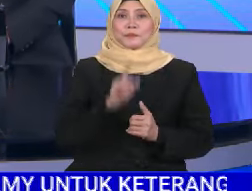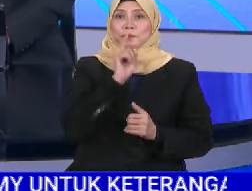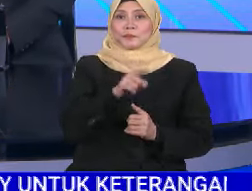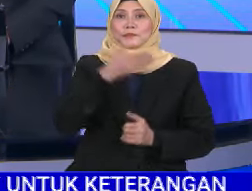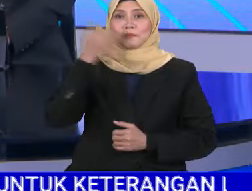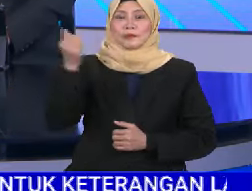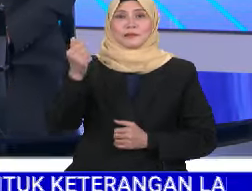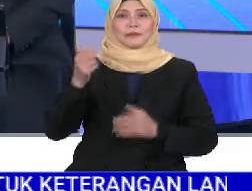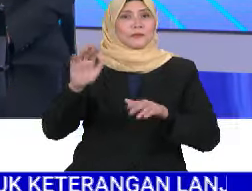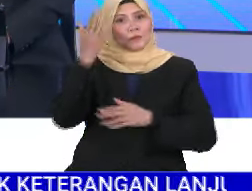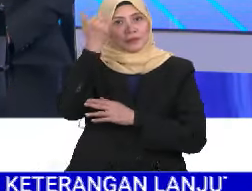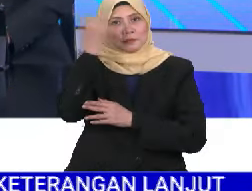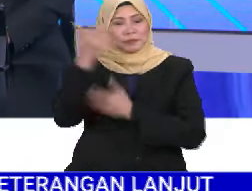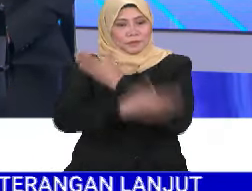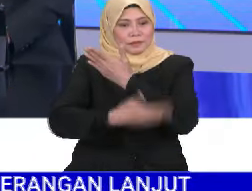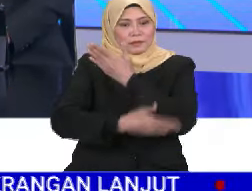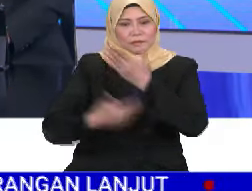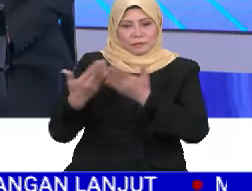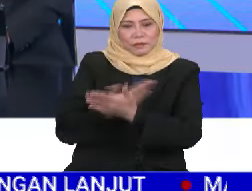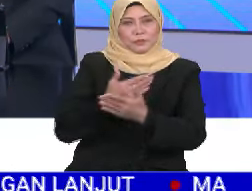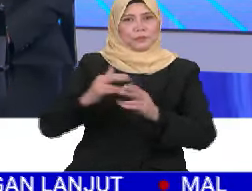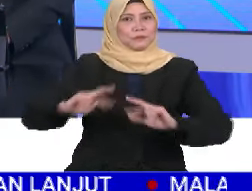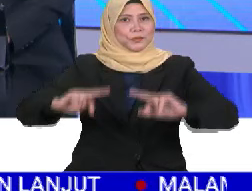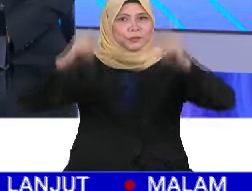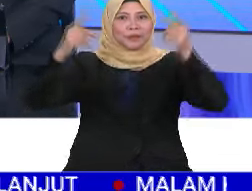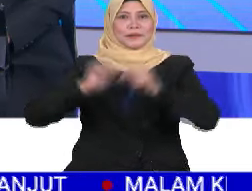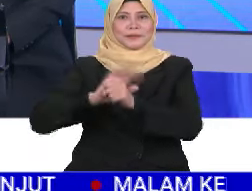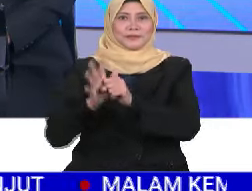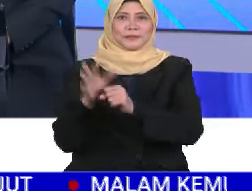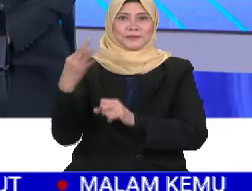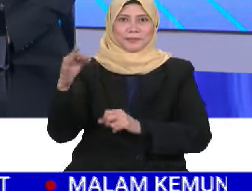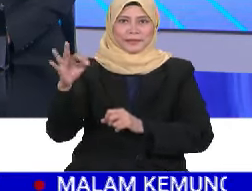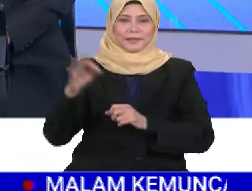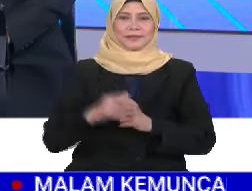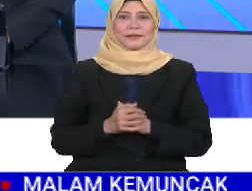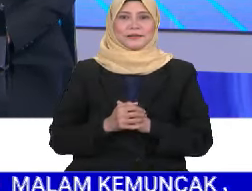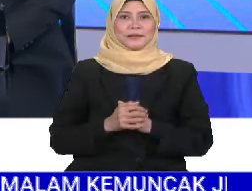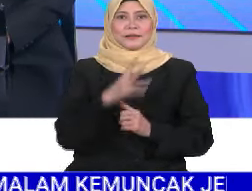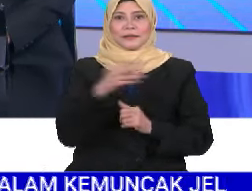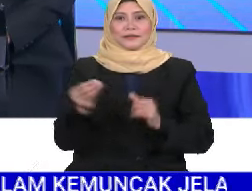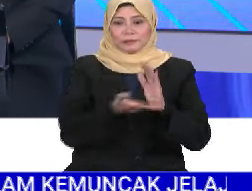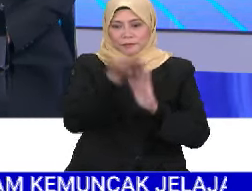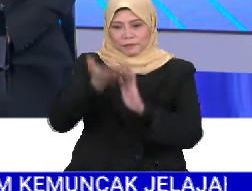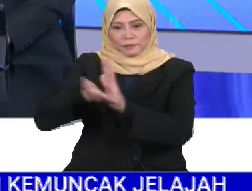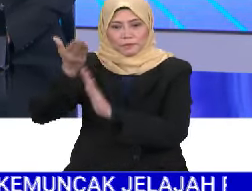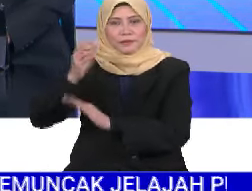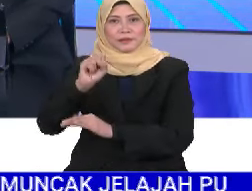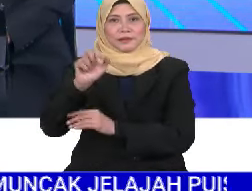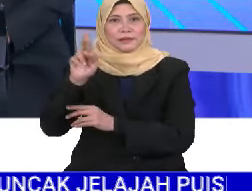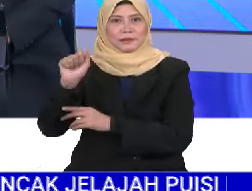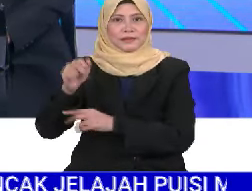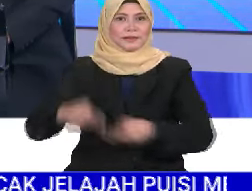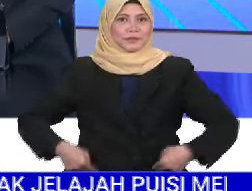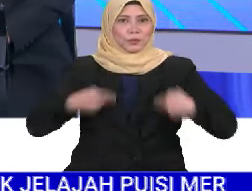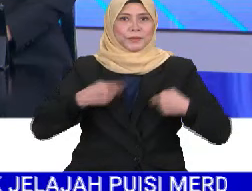langkah terbaik berikutan negara baru sahaja pulih dari pandemik COVID-19 selain kenaikan kos sara hidup serta